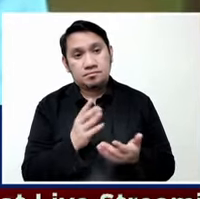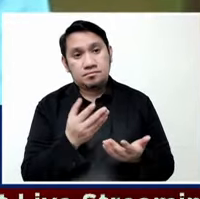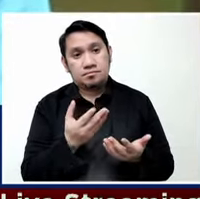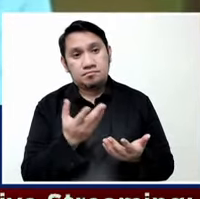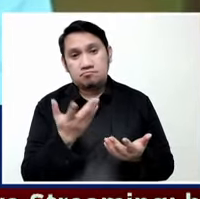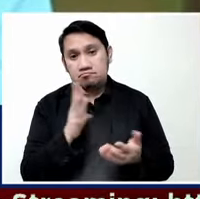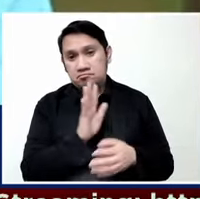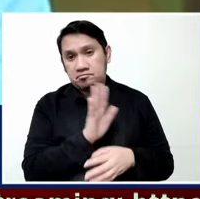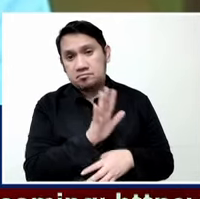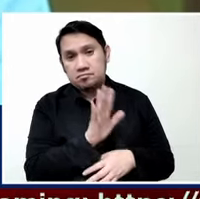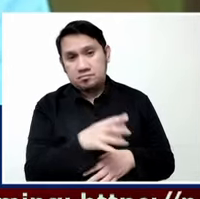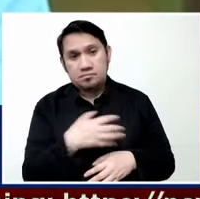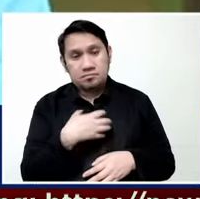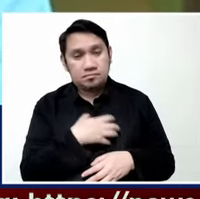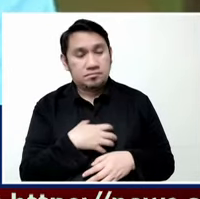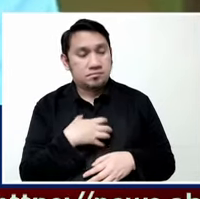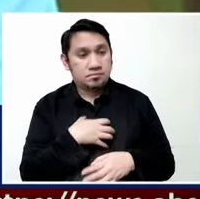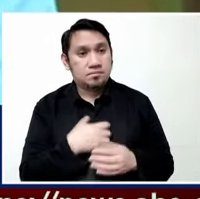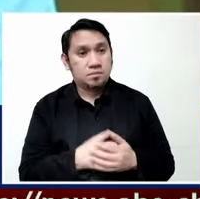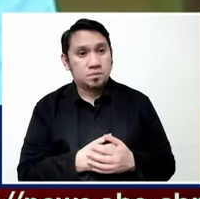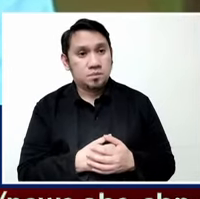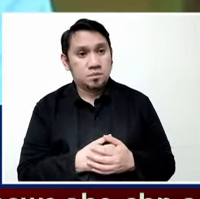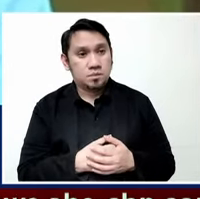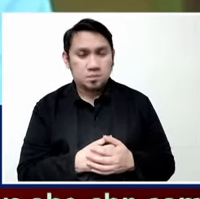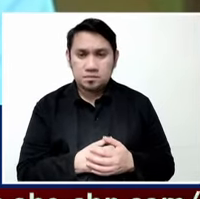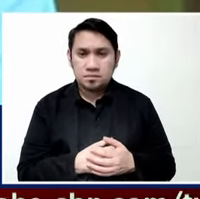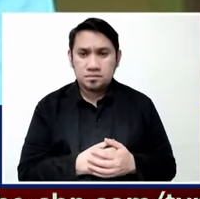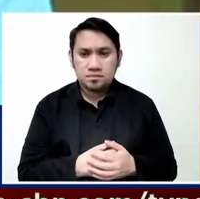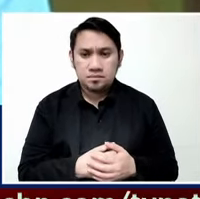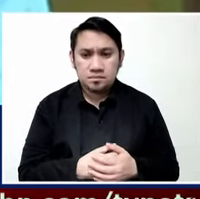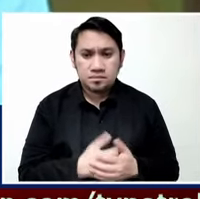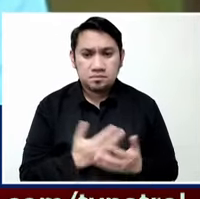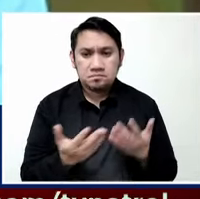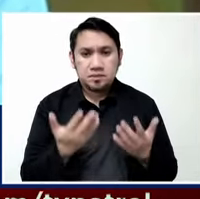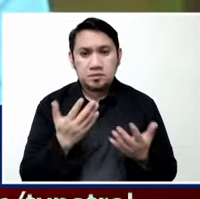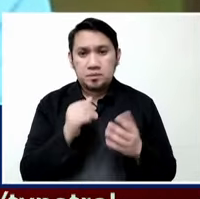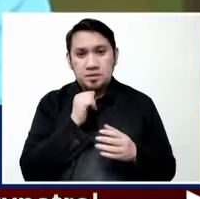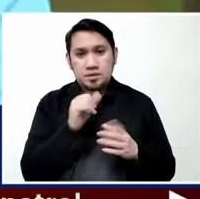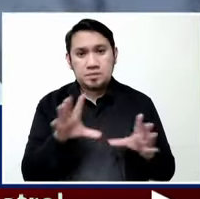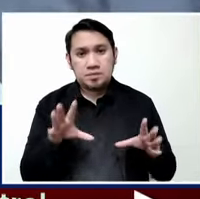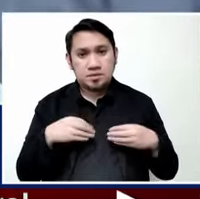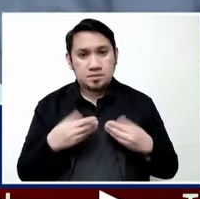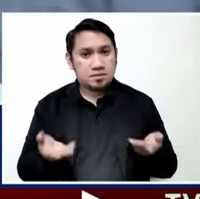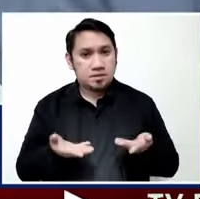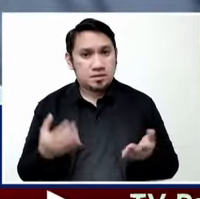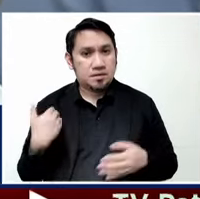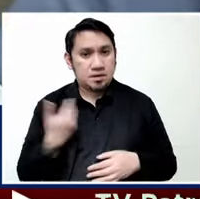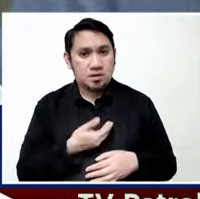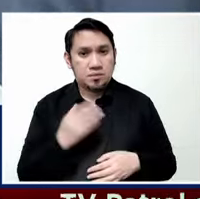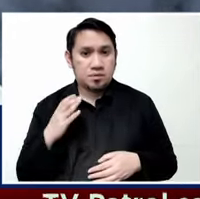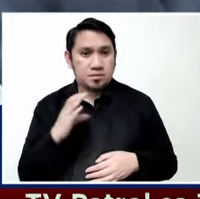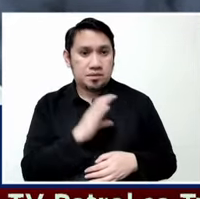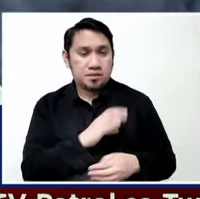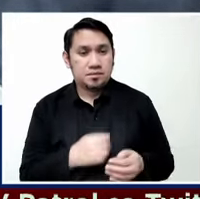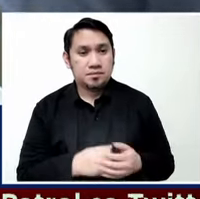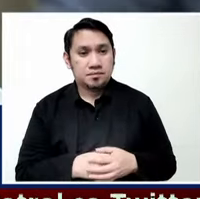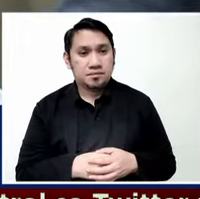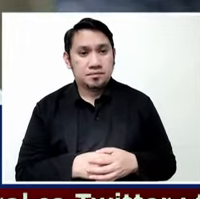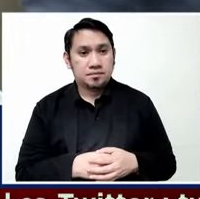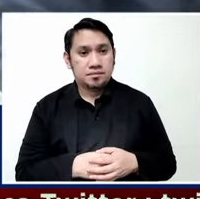complaints, is no longer be entertained in this committee. Per record,